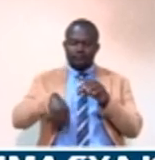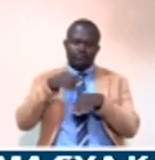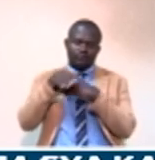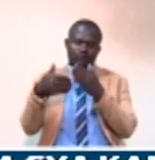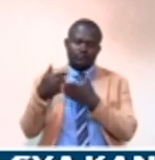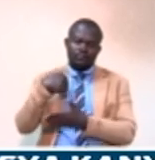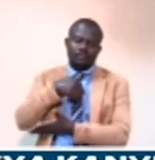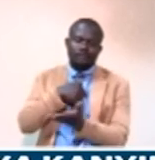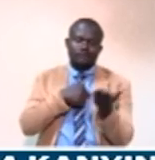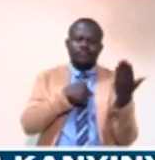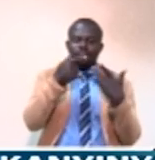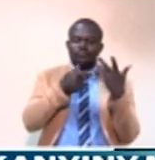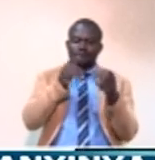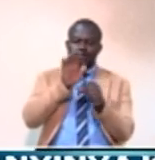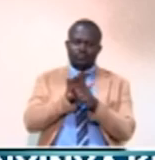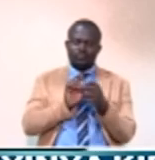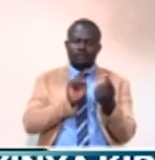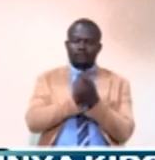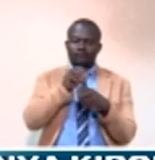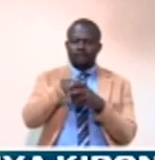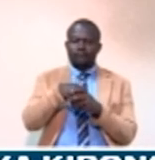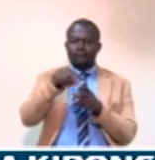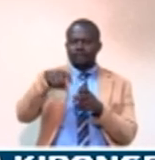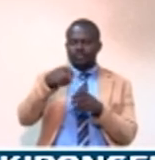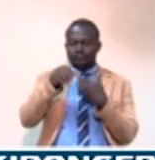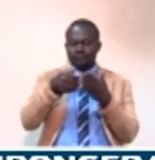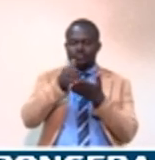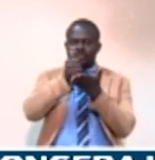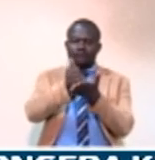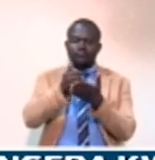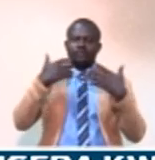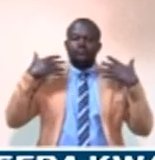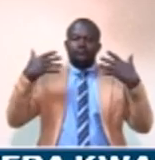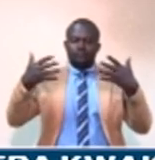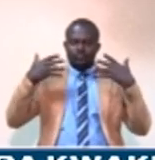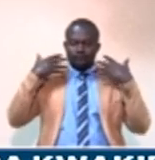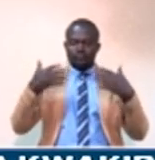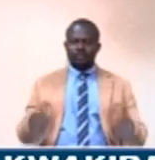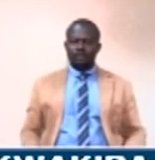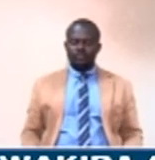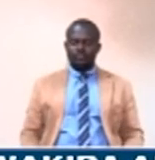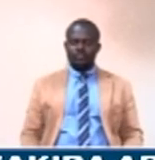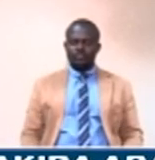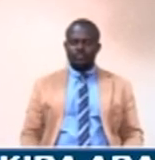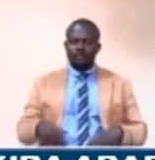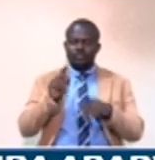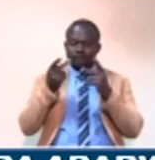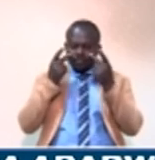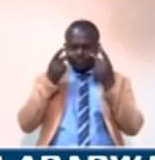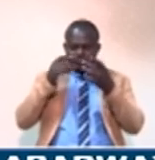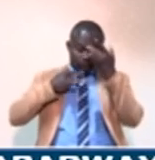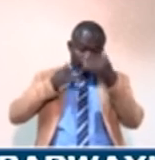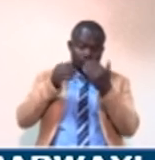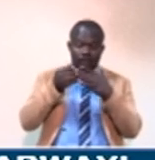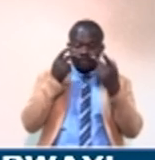umwuka, aricyo kintu benshi bahuriramo, ndetse n'abakeneye kuba twabafasha guhumeka. Reka noneho turebe ku barwayi murimo